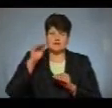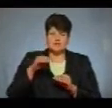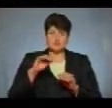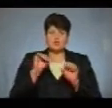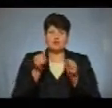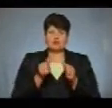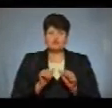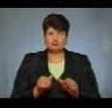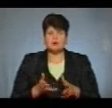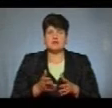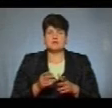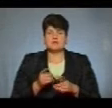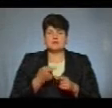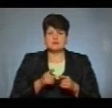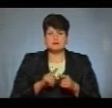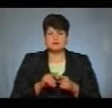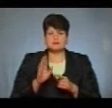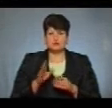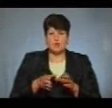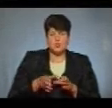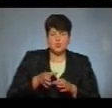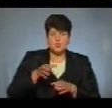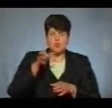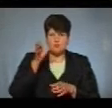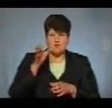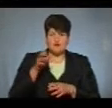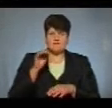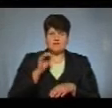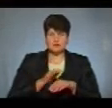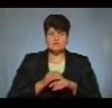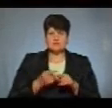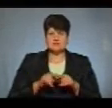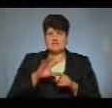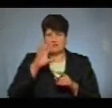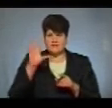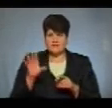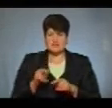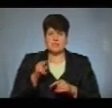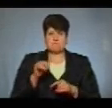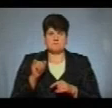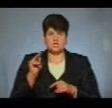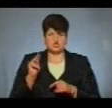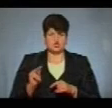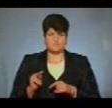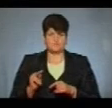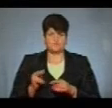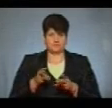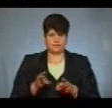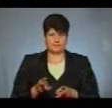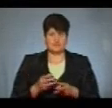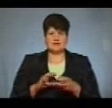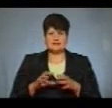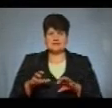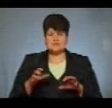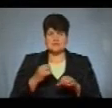скульптура являє собою трубу. І, по суті, вся вона являє собою піч. А з цегли це